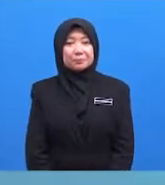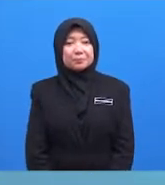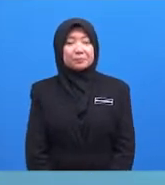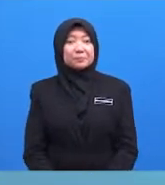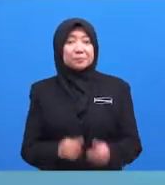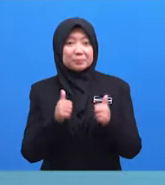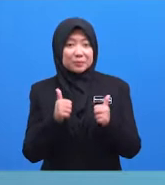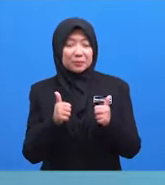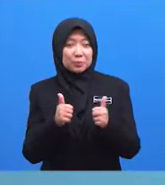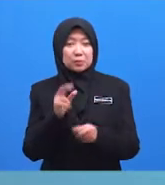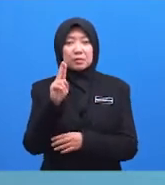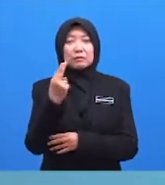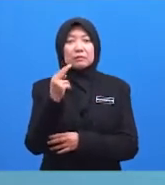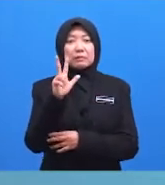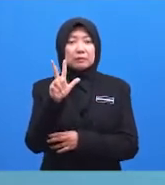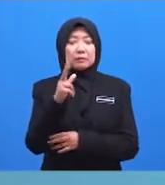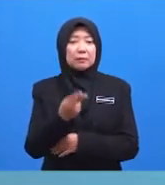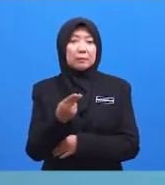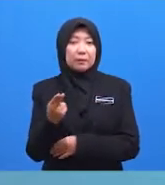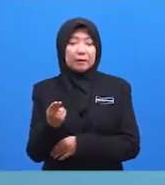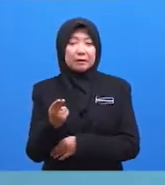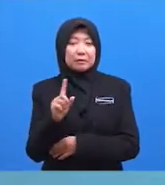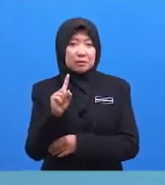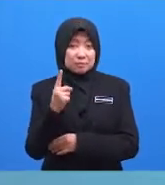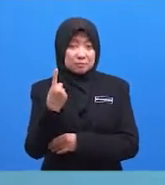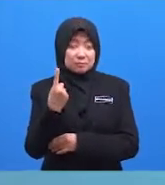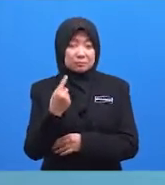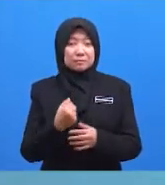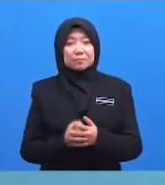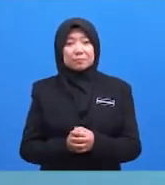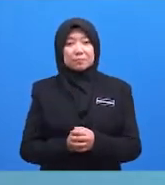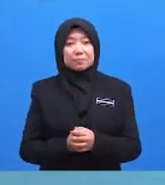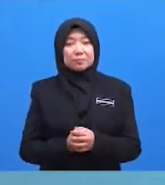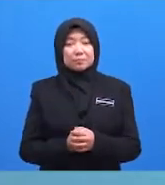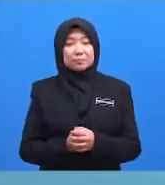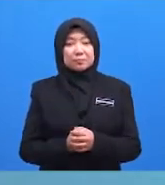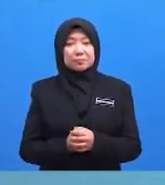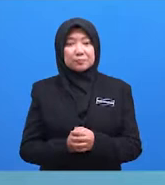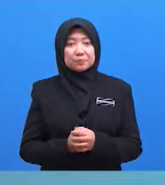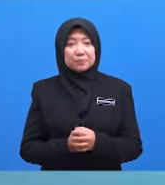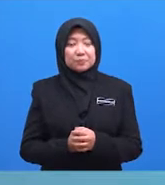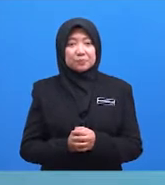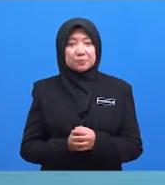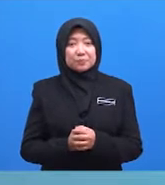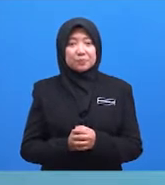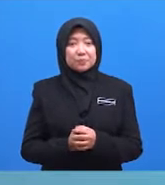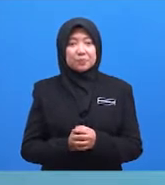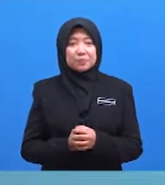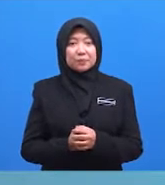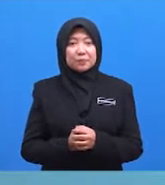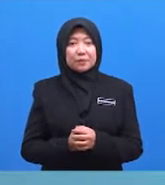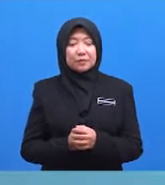Ya, bagus. Hanya tiga bahan memasak sahaja yang diperlukan untuk menyediakan dressing,